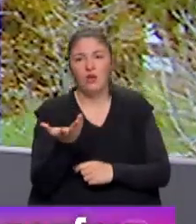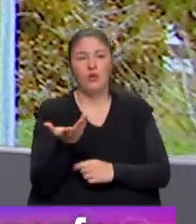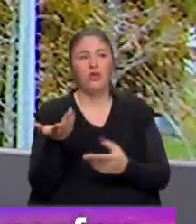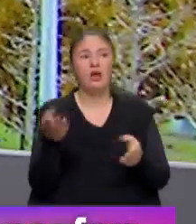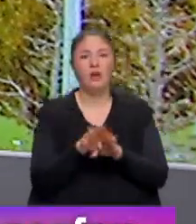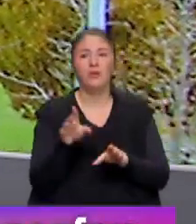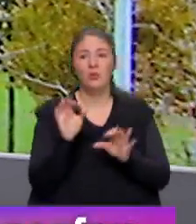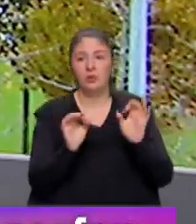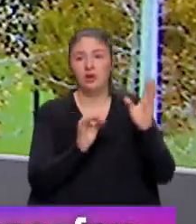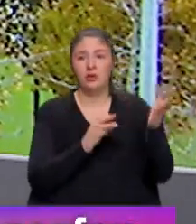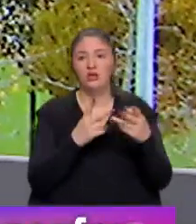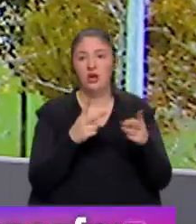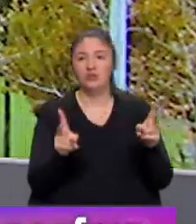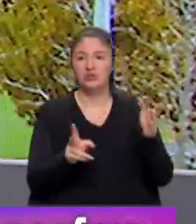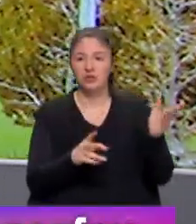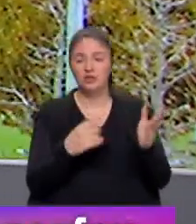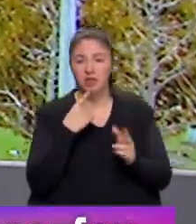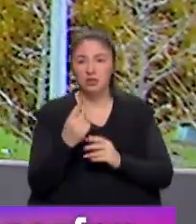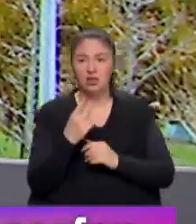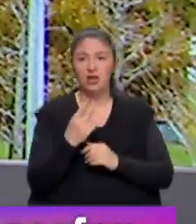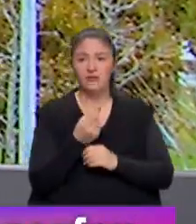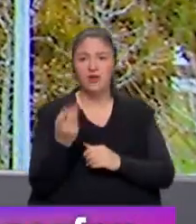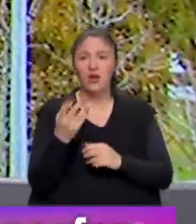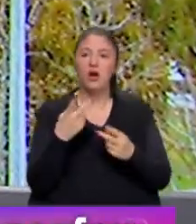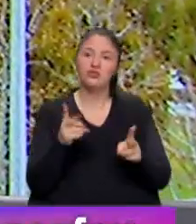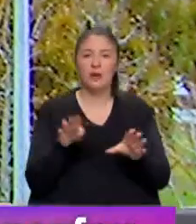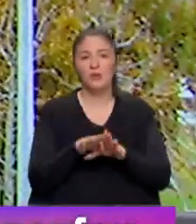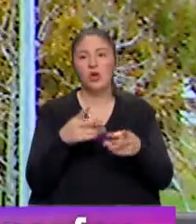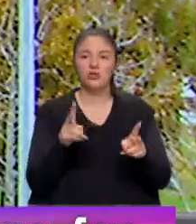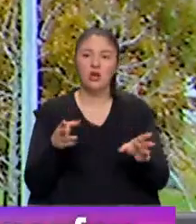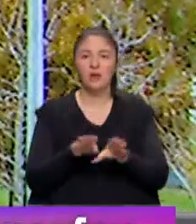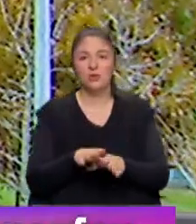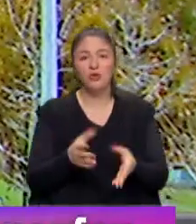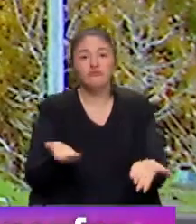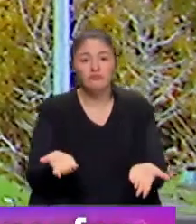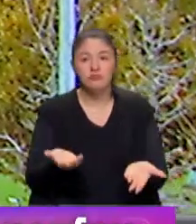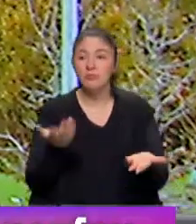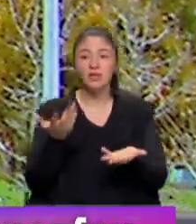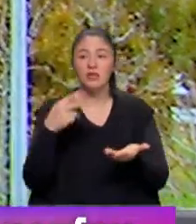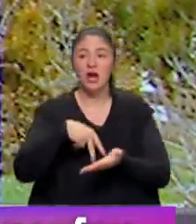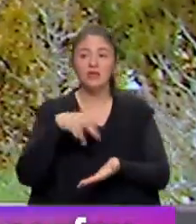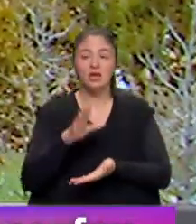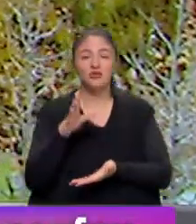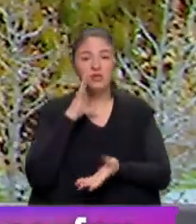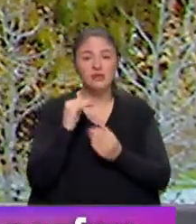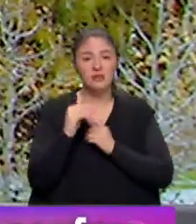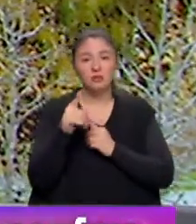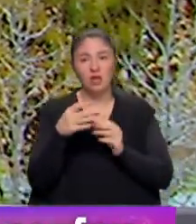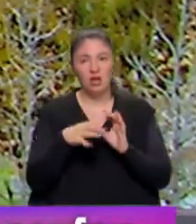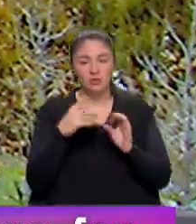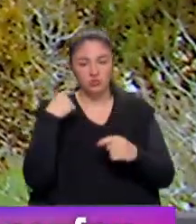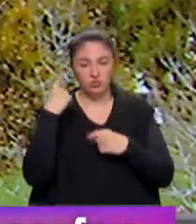kadar kapandı da bu kadar da açıldı diye veriler. Açılıyor, kapanıyor. Açılıyor, kapanıyor. Peki nasıl ayakta kalacaklar? Bununla ilgili